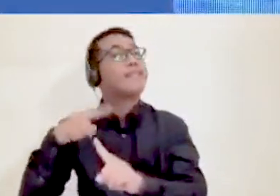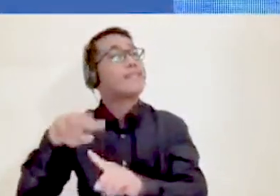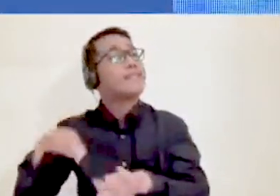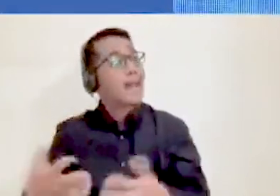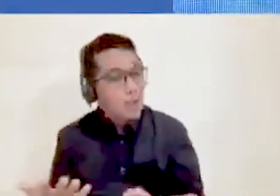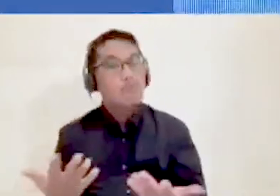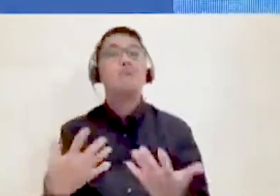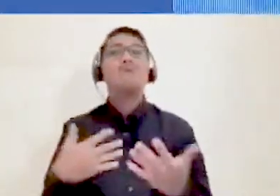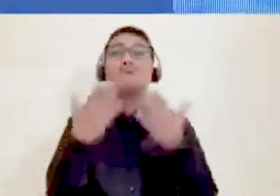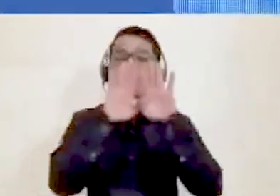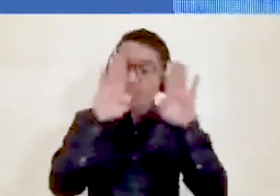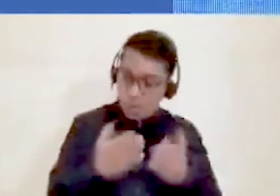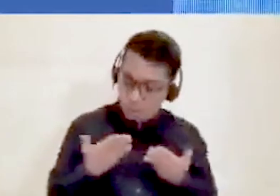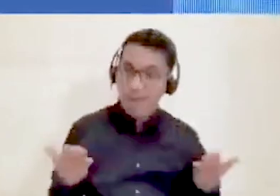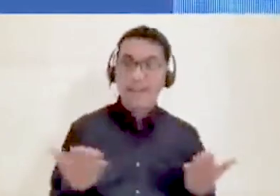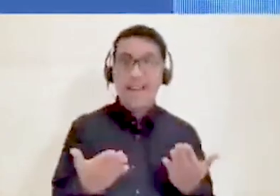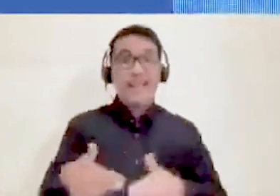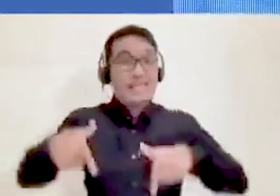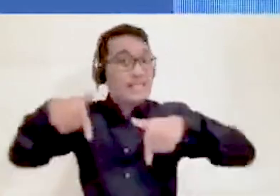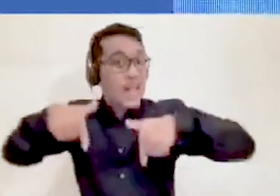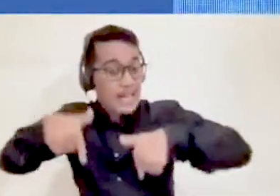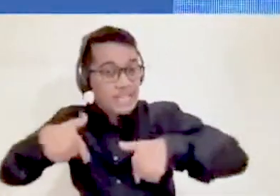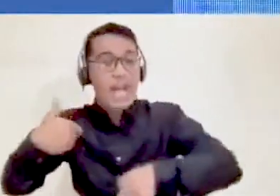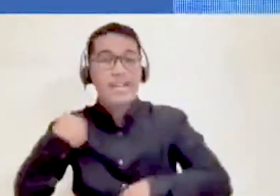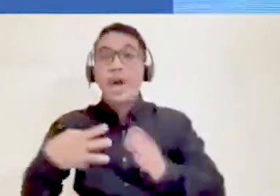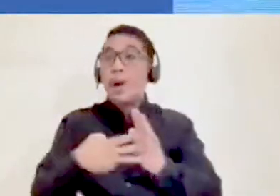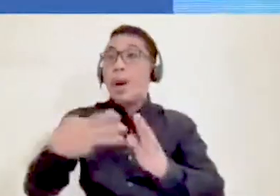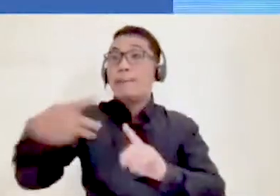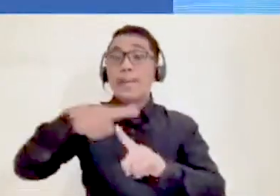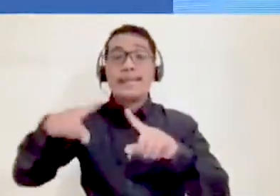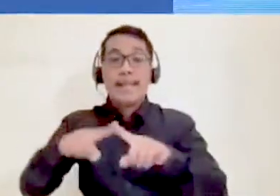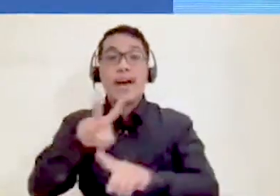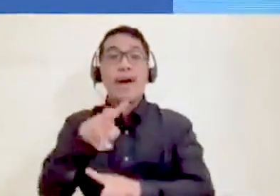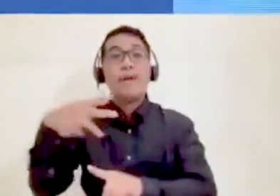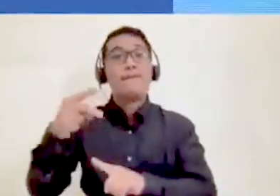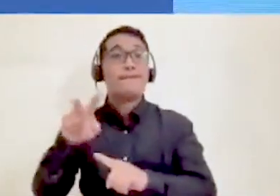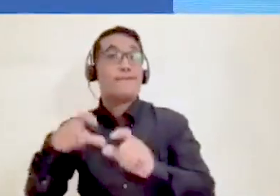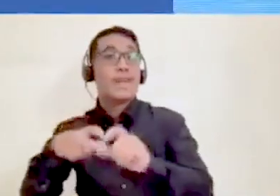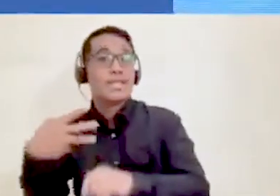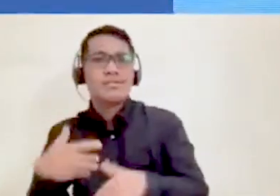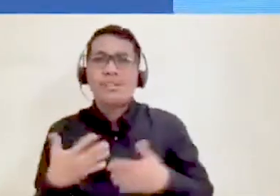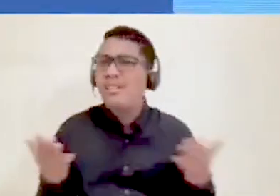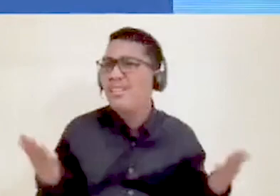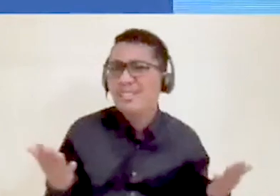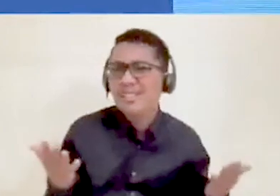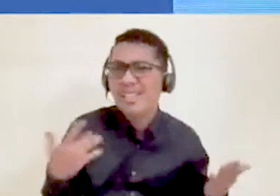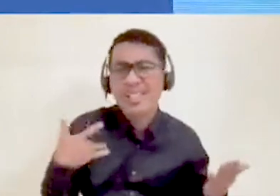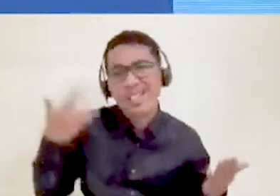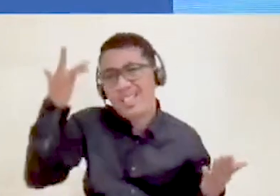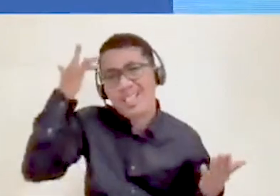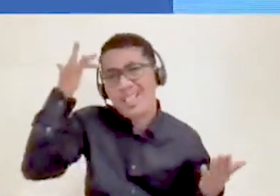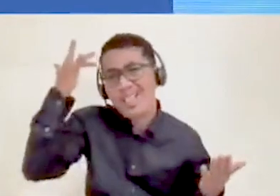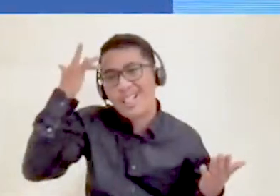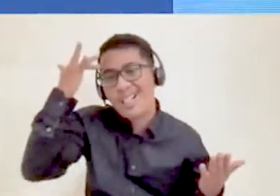sekarang kita sudah ketemu yang namanya metaverse apalagi ini kita belum